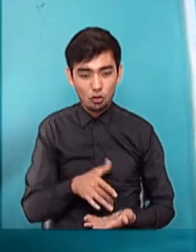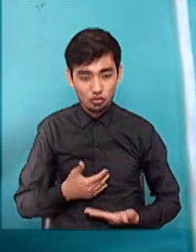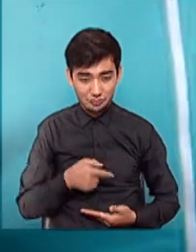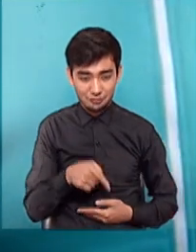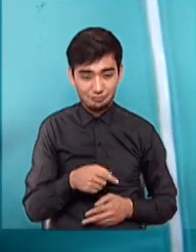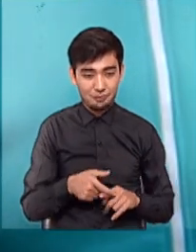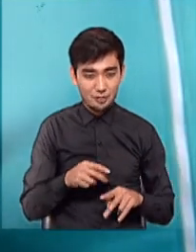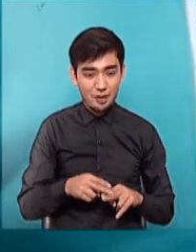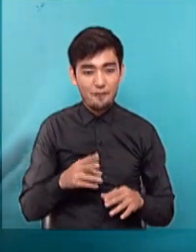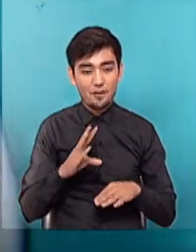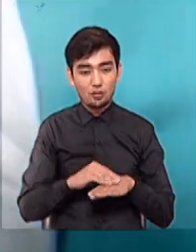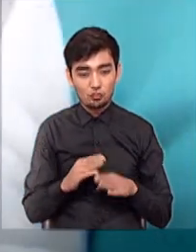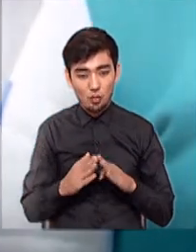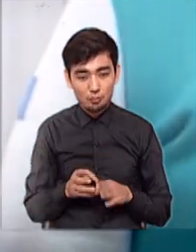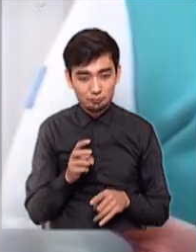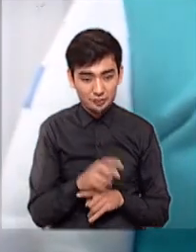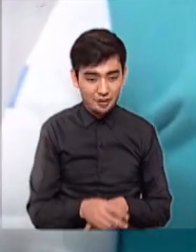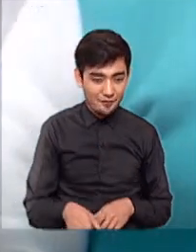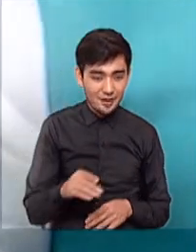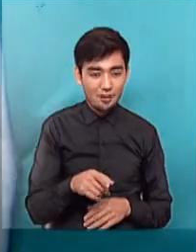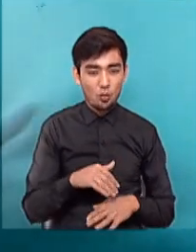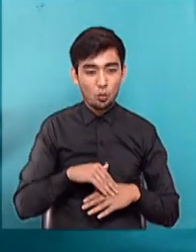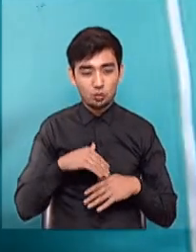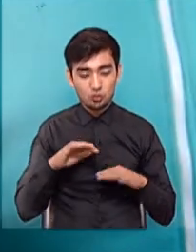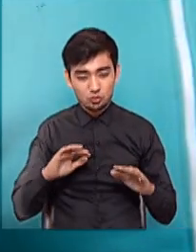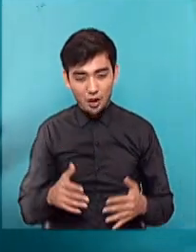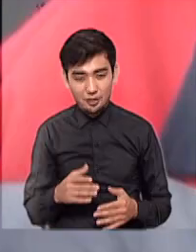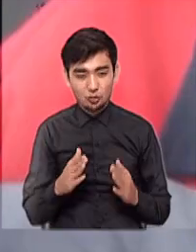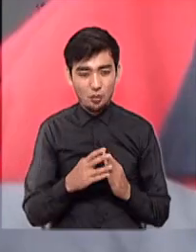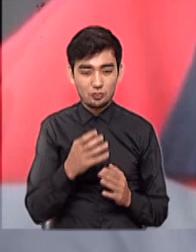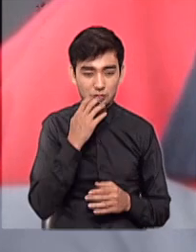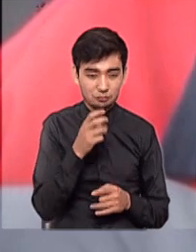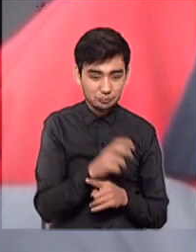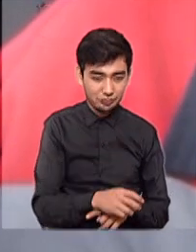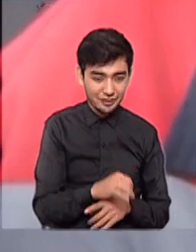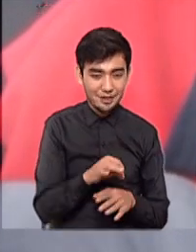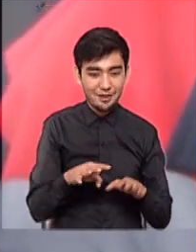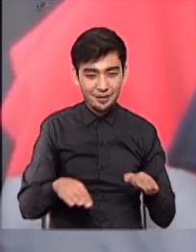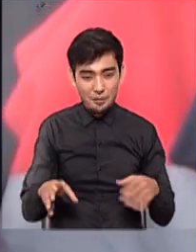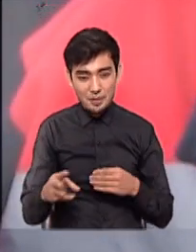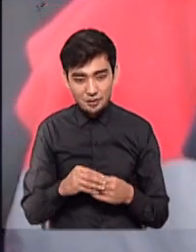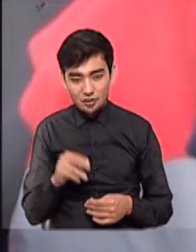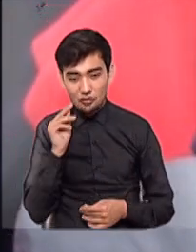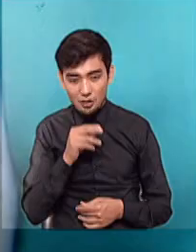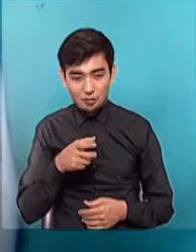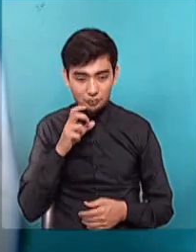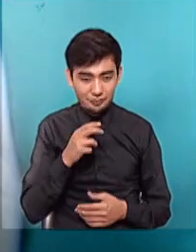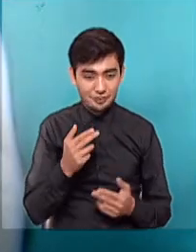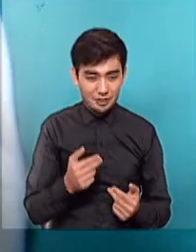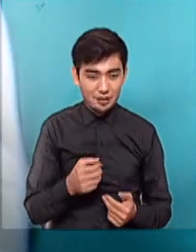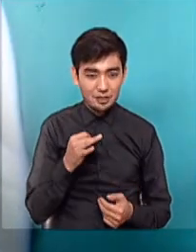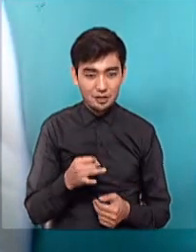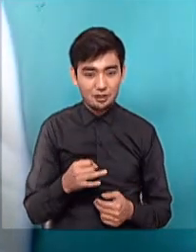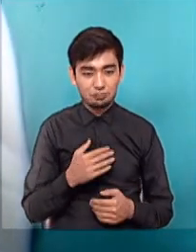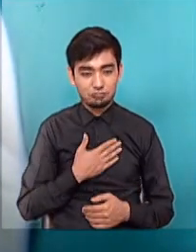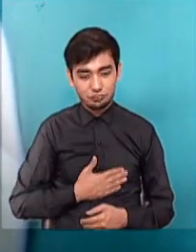тұрғынысыздар. Кешке үйге баратын, бәріңіз осынан шаршап келген кезде жылы үйде бала шағаларыңызбен бірге ыстық шайды ішіп,